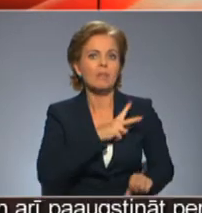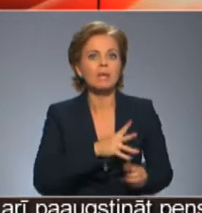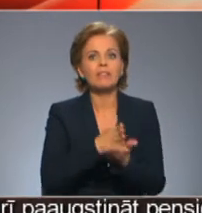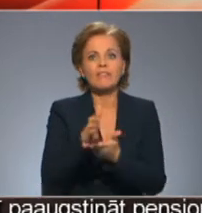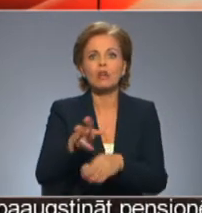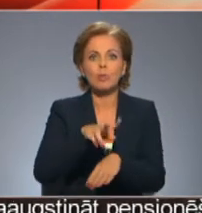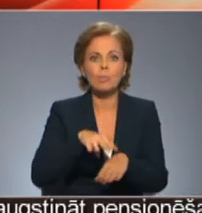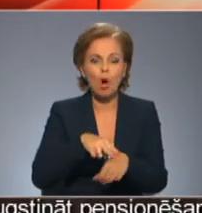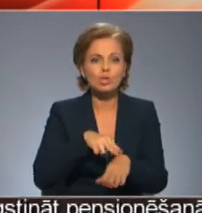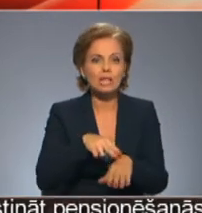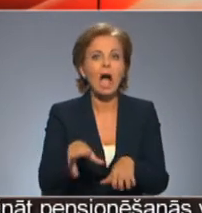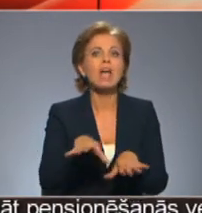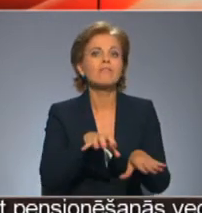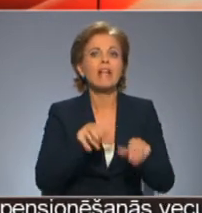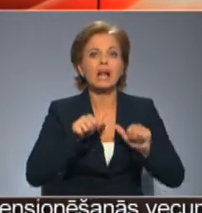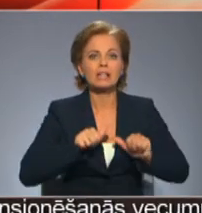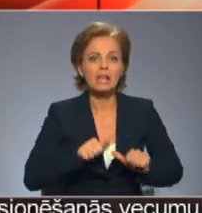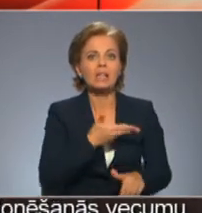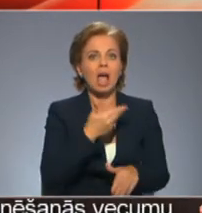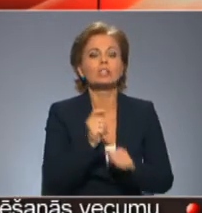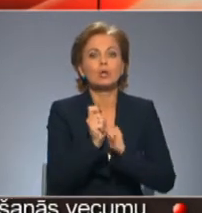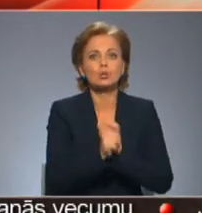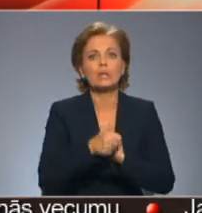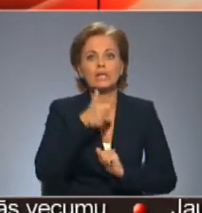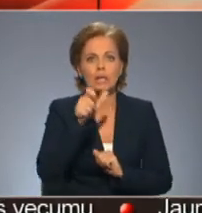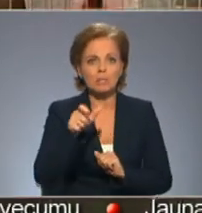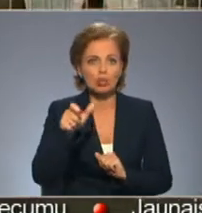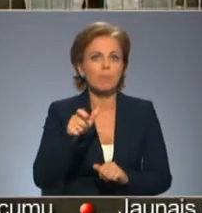par cietsirdīgu attieksmi. Vairāk stāsta Odita Krenberga.